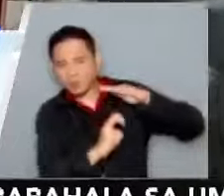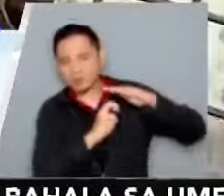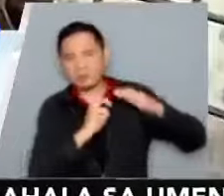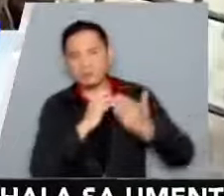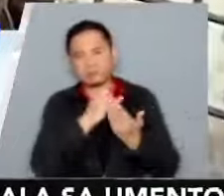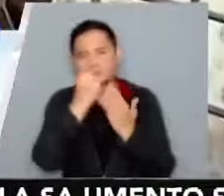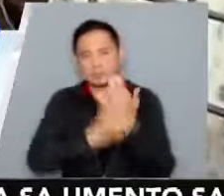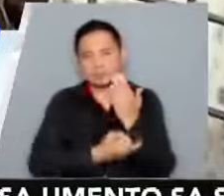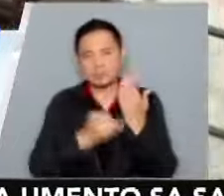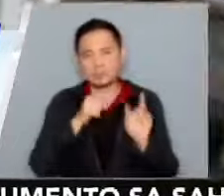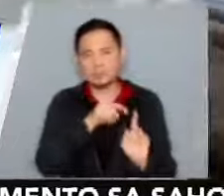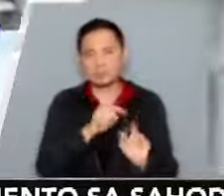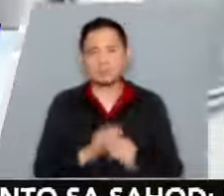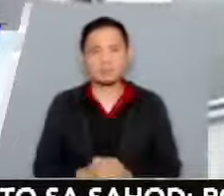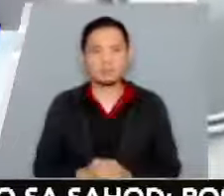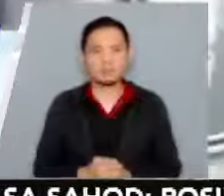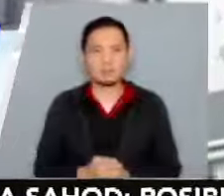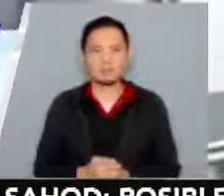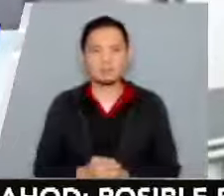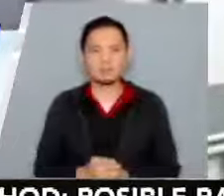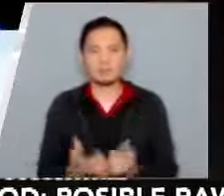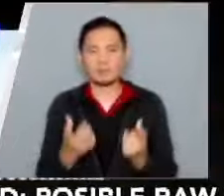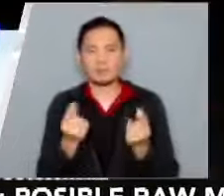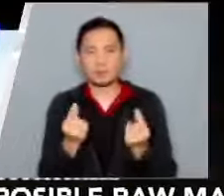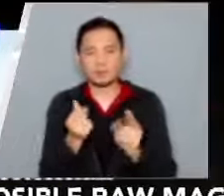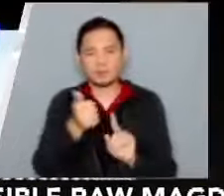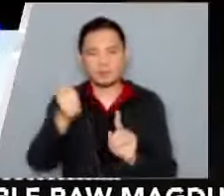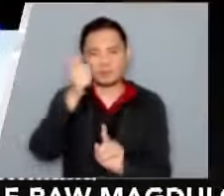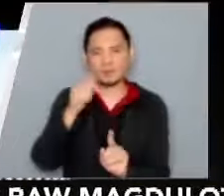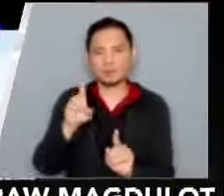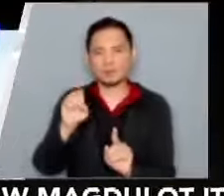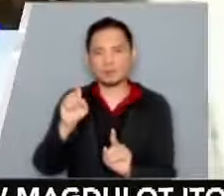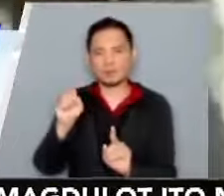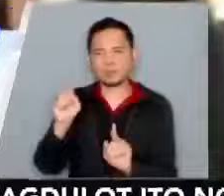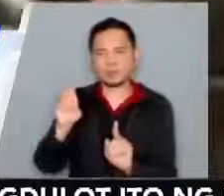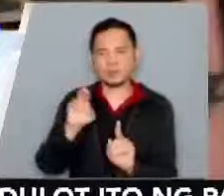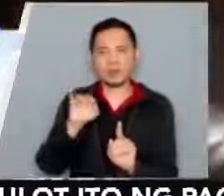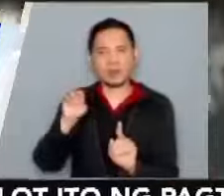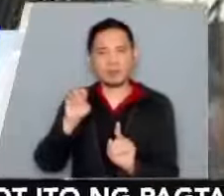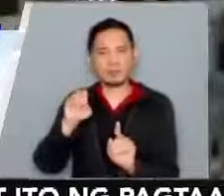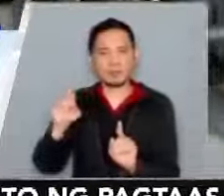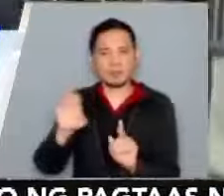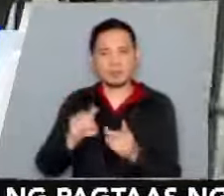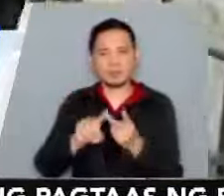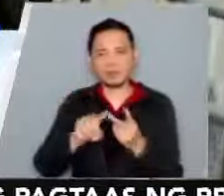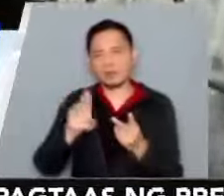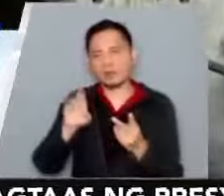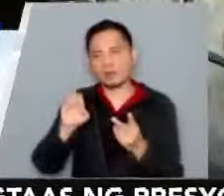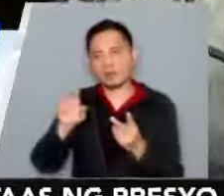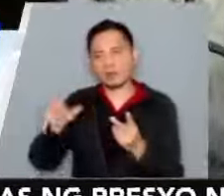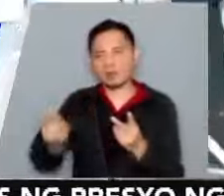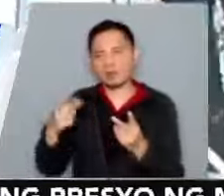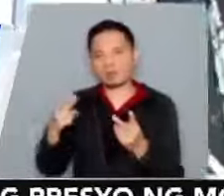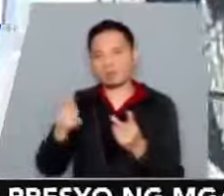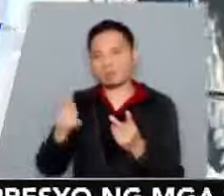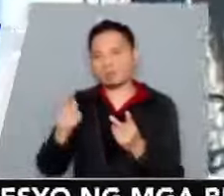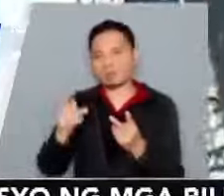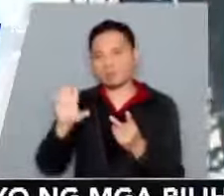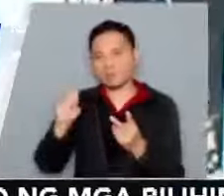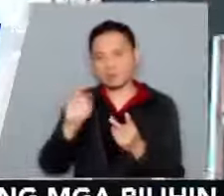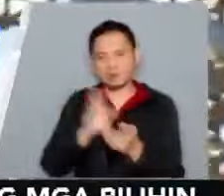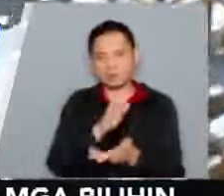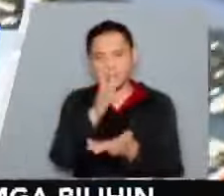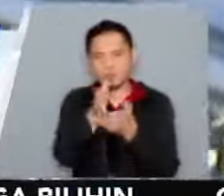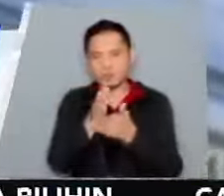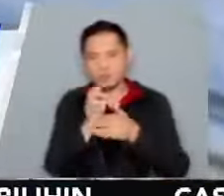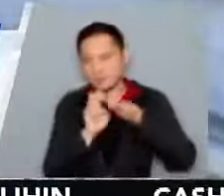ito ni na Transportation Secretary Jaime Bautista at Finance Secretary Ralph Recto. Bahagi ito ng unang segment ng subway, inaasahang